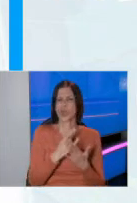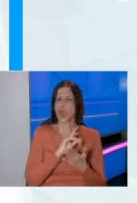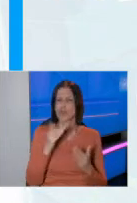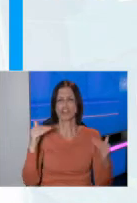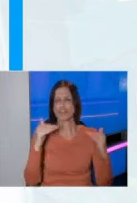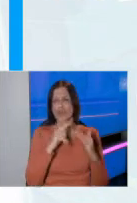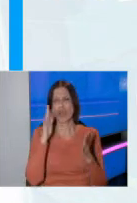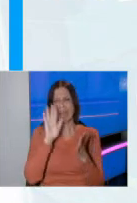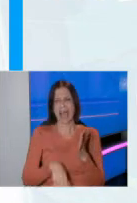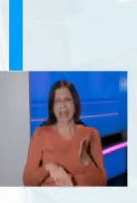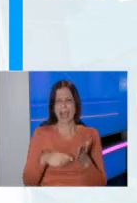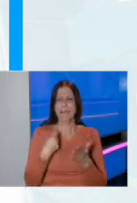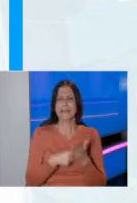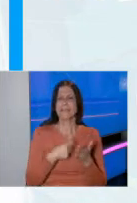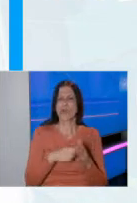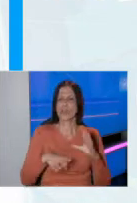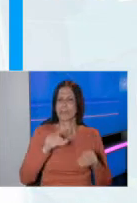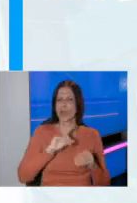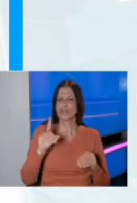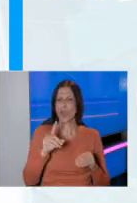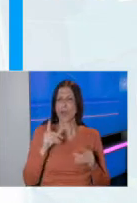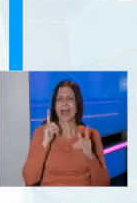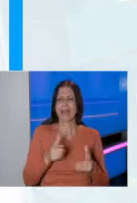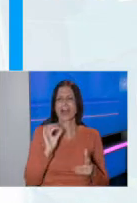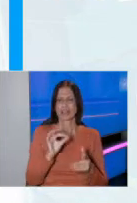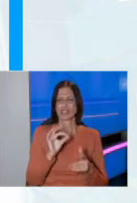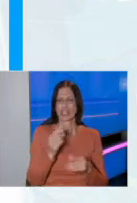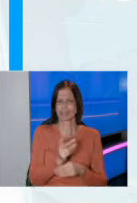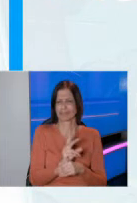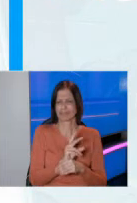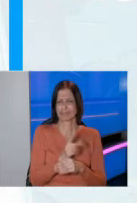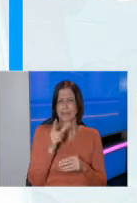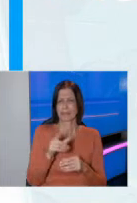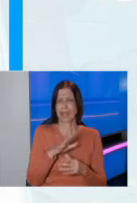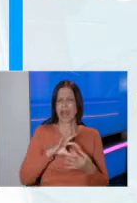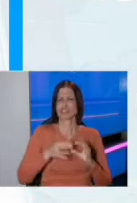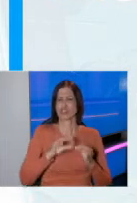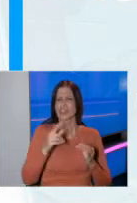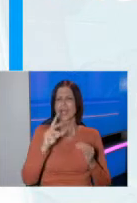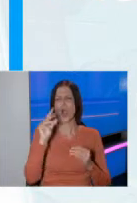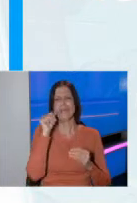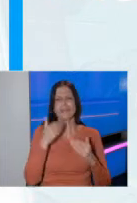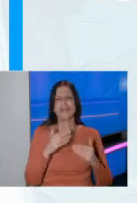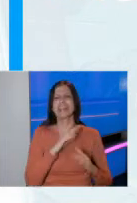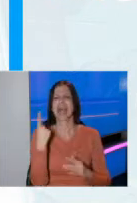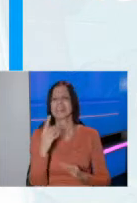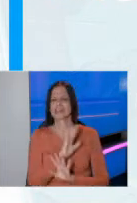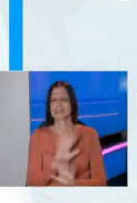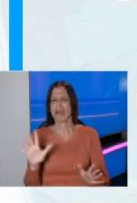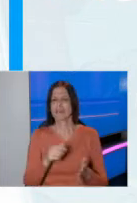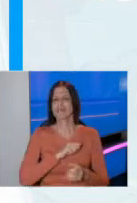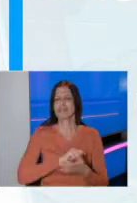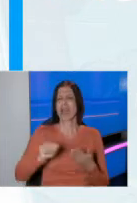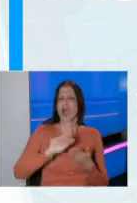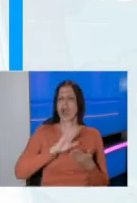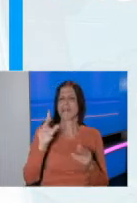של הפחתה במימון הבחירות ולא של מאבק בפייק ניוז ברשתות. כחול לבן מקדמת רק את עצמה אחרי שמחקה כל הבטחה שנתנה